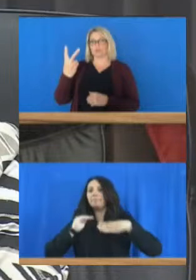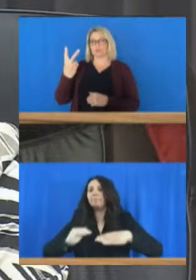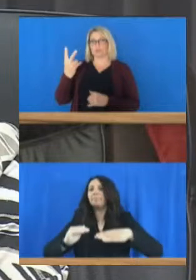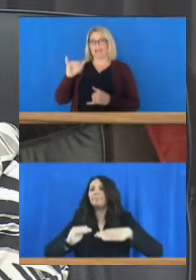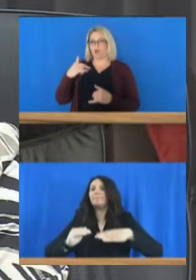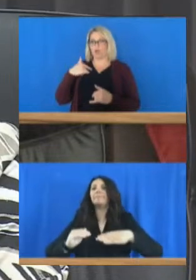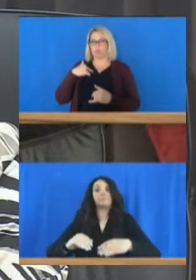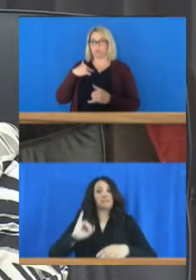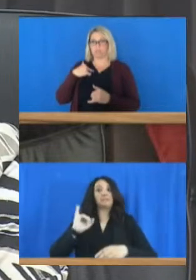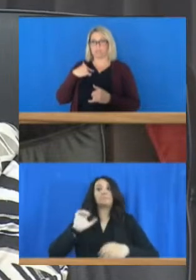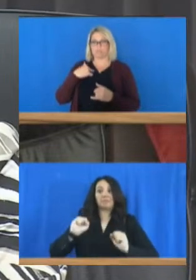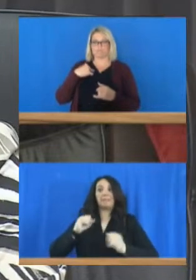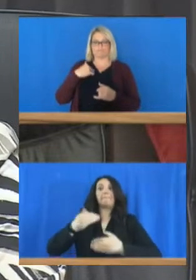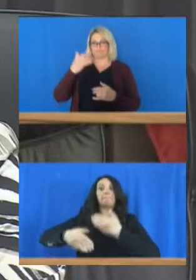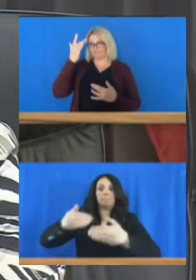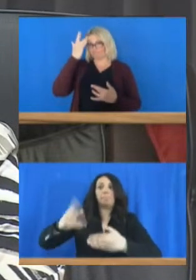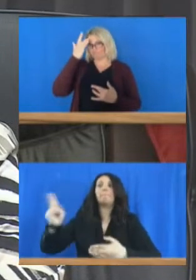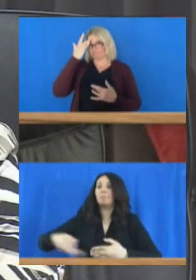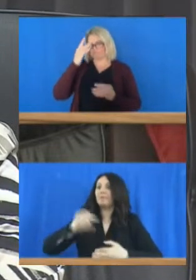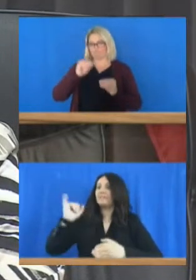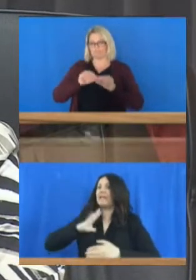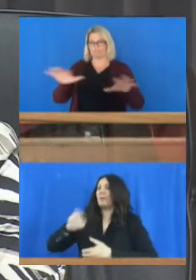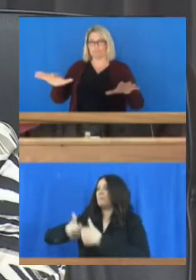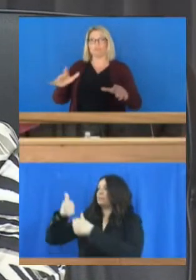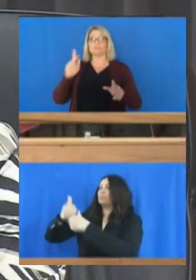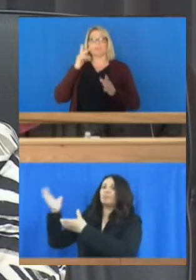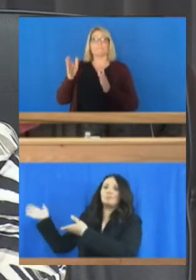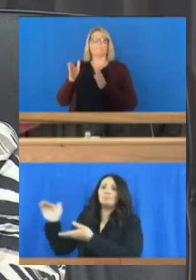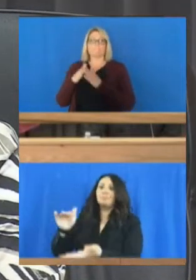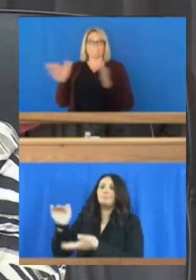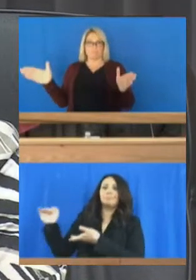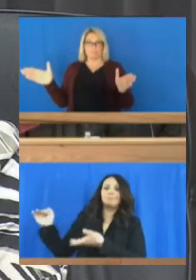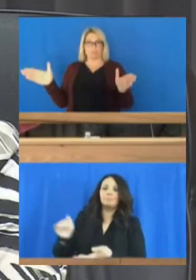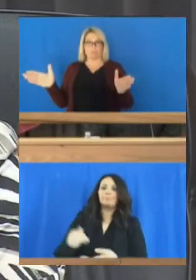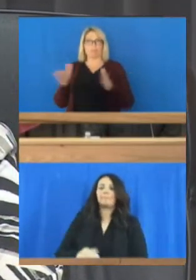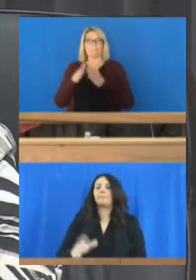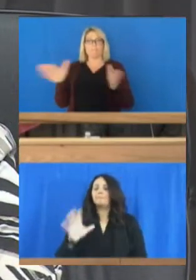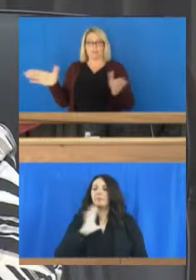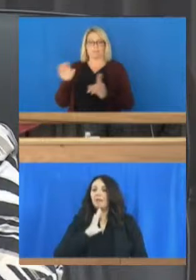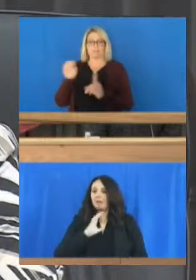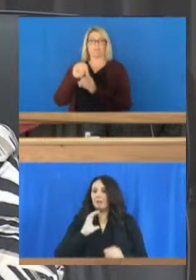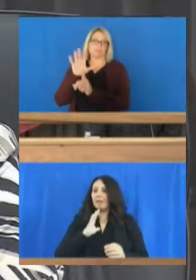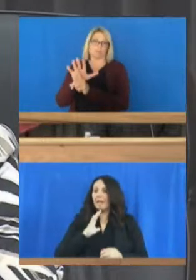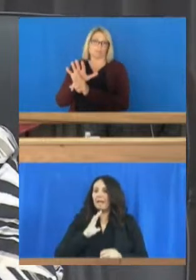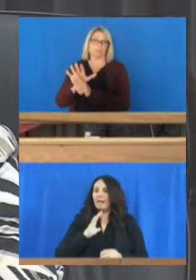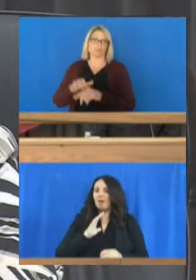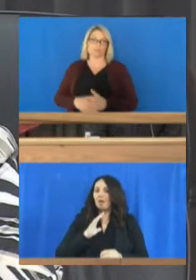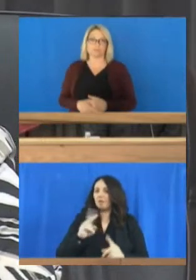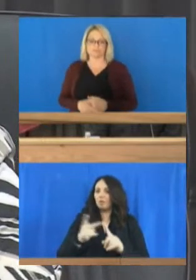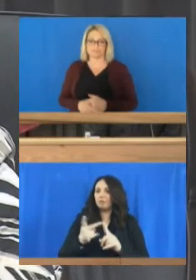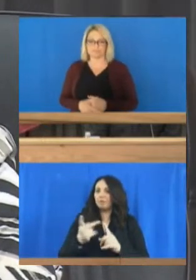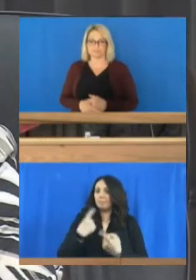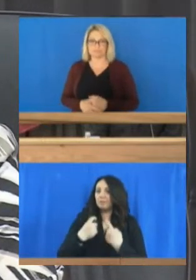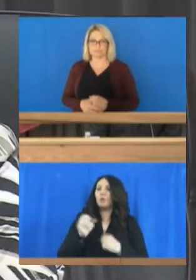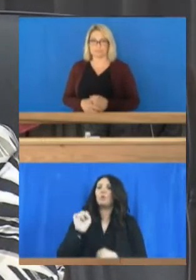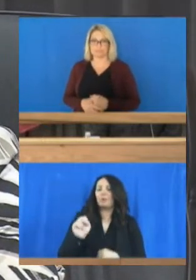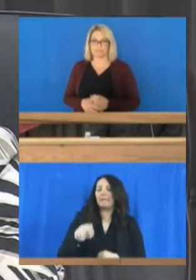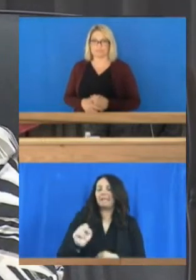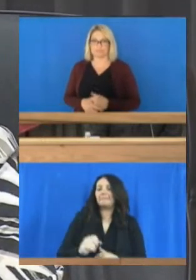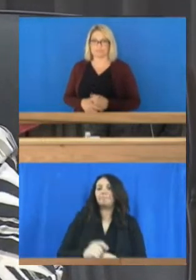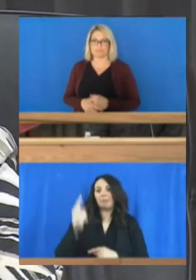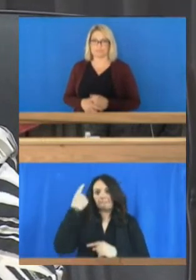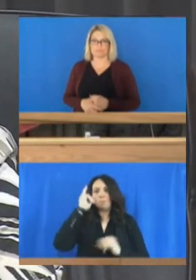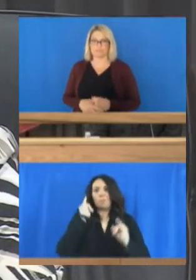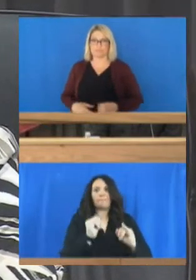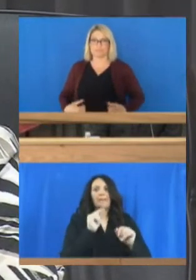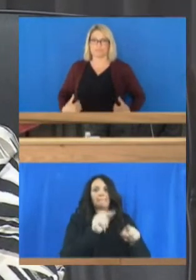où ça vient en hors de la province. Alors, pour le moment, ça veut dire qu'on va